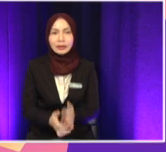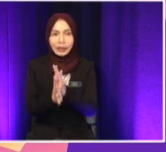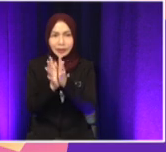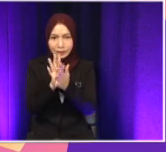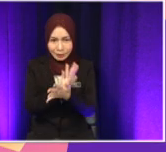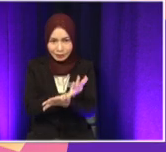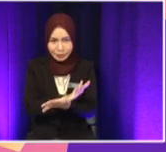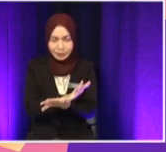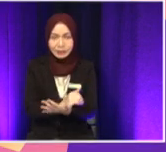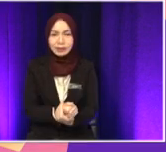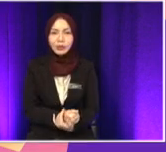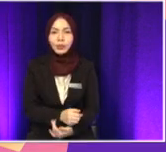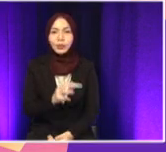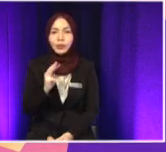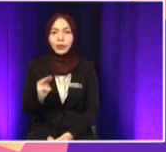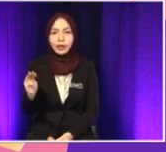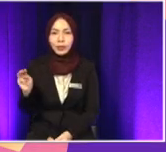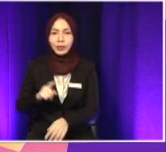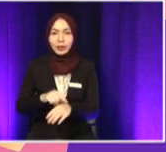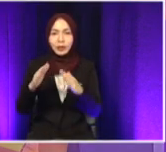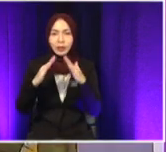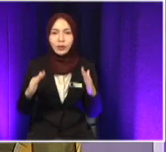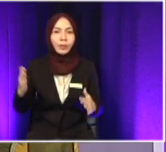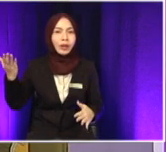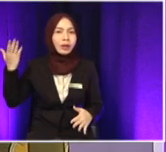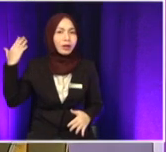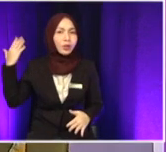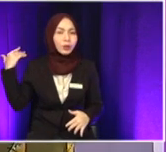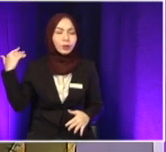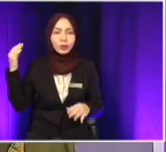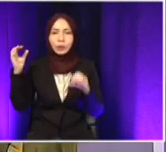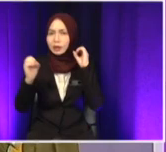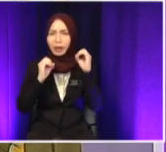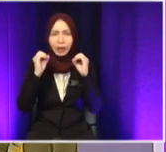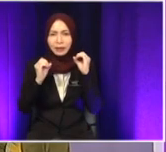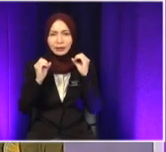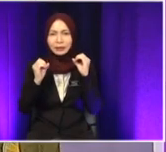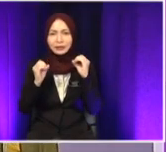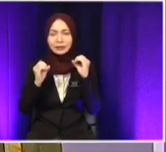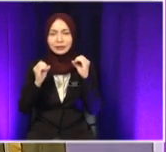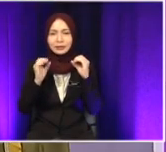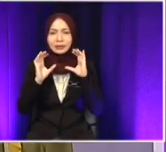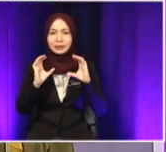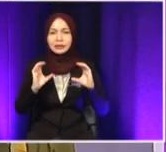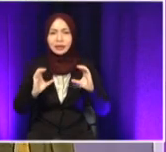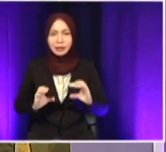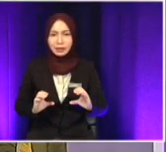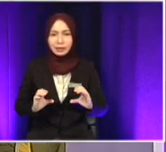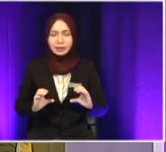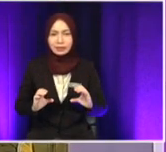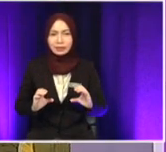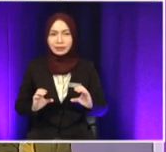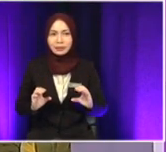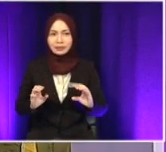di rumah mungkin tak ada sama-sama masuk seleksi dulu cara berhibur lain dari